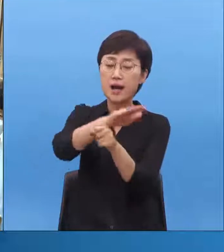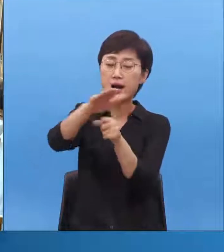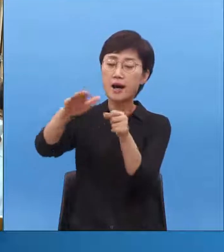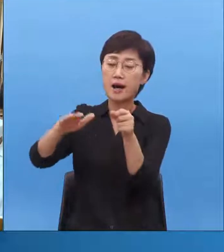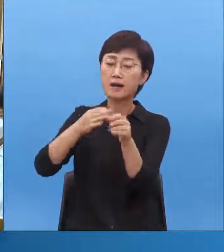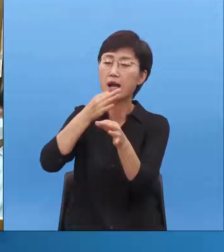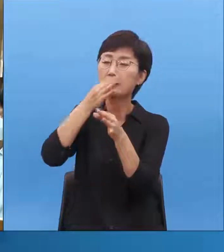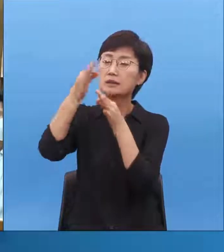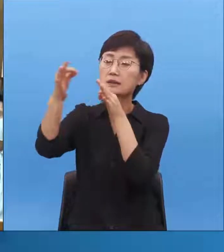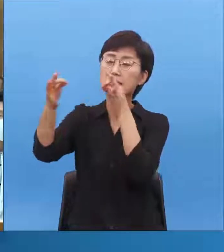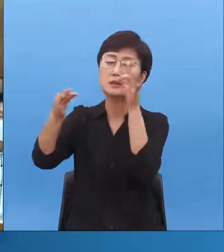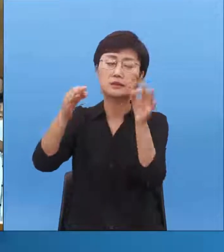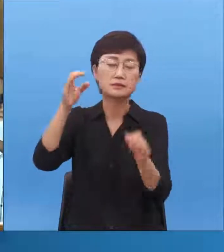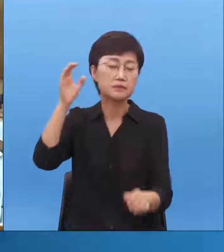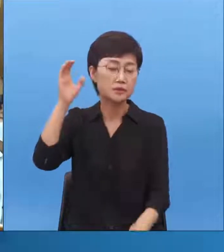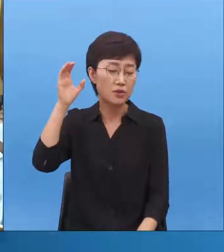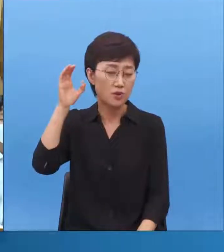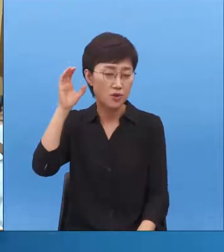사랑의